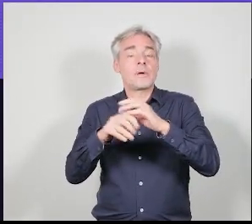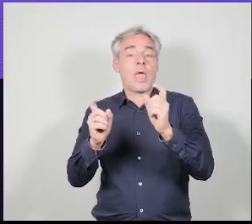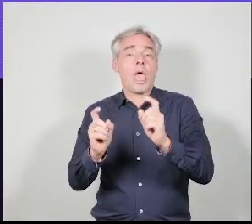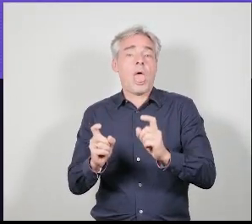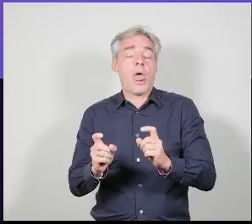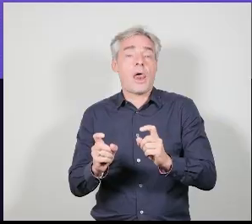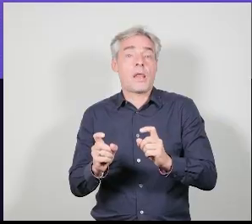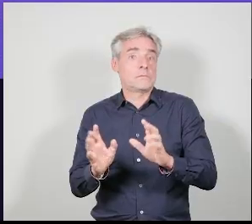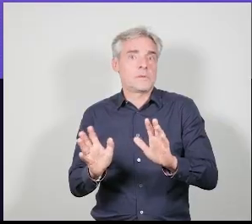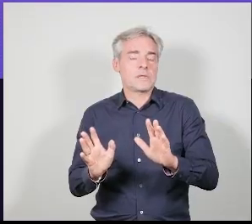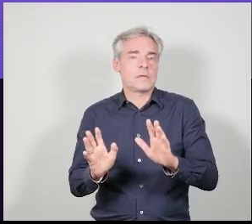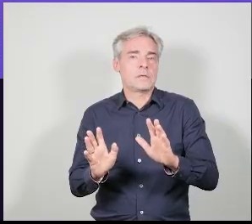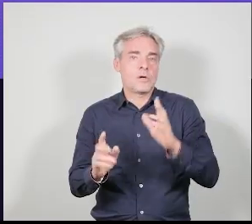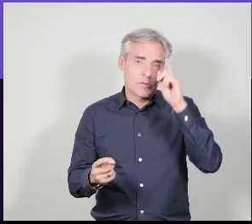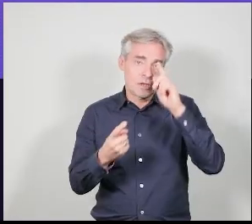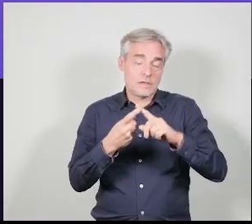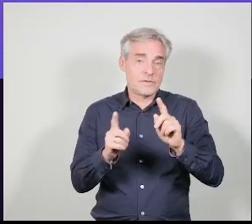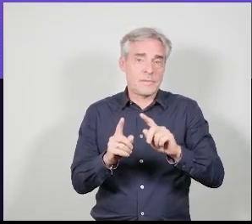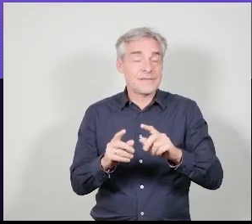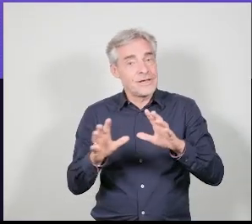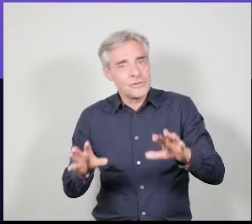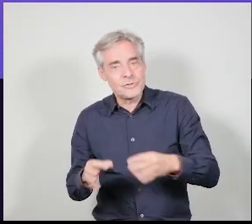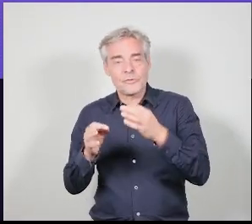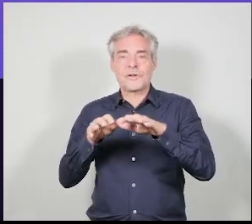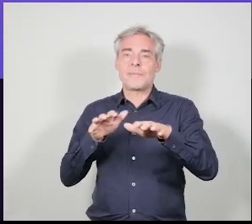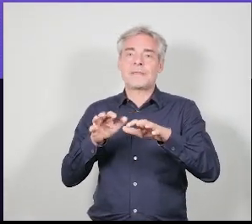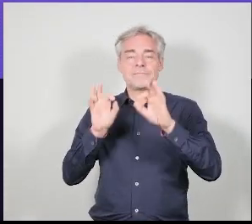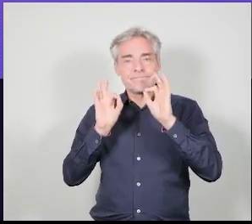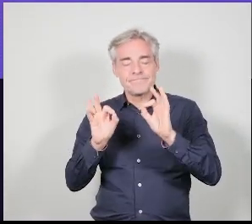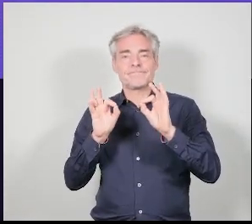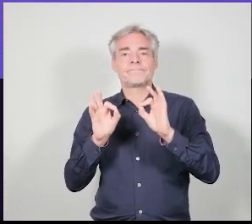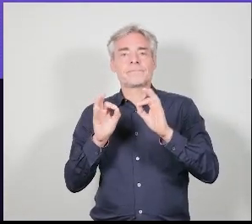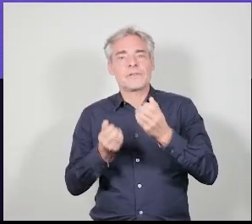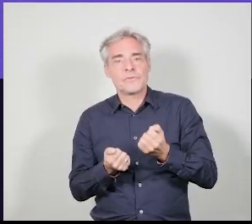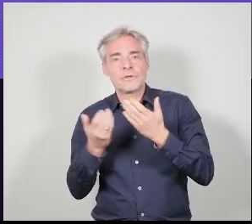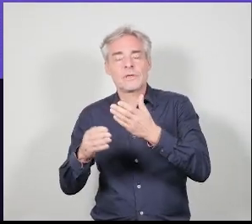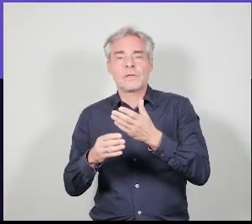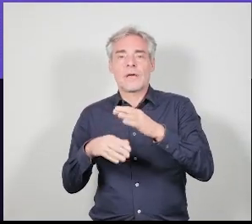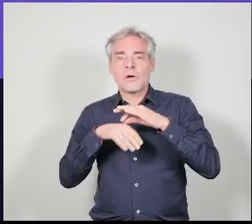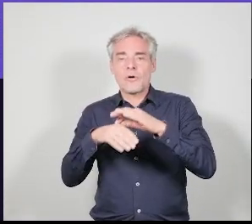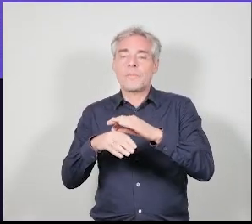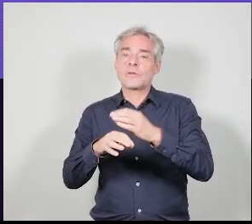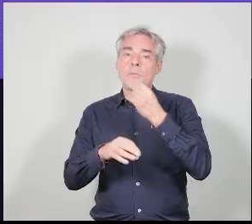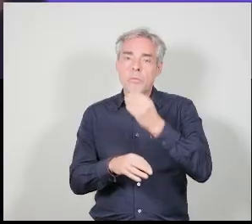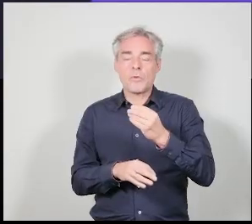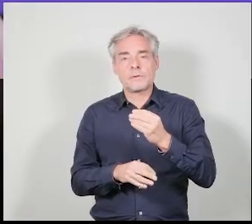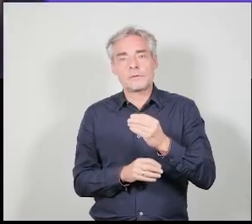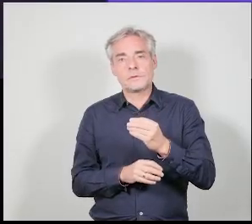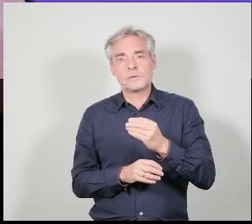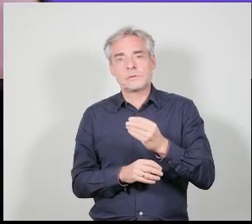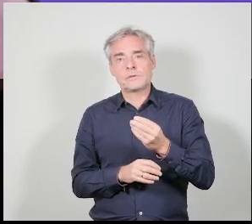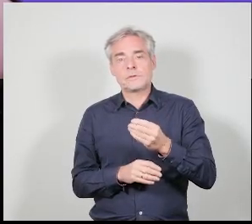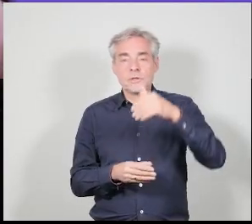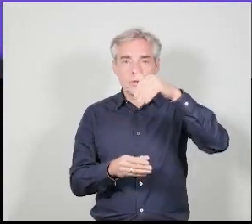diminue et ce n'est pas du tout la cible. La cible, c'est de trouver ces modèles-là qui vont permettre de garder un accompagnement, qu'il soit